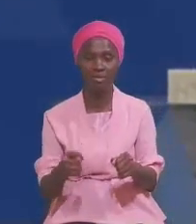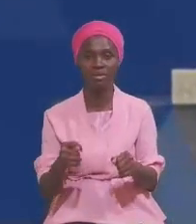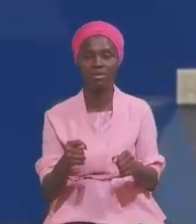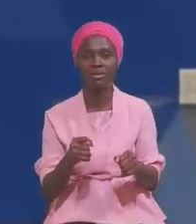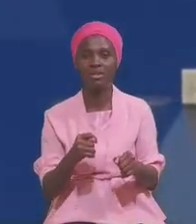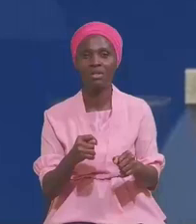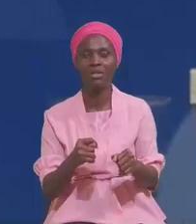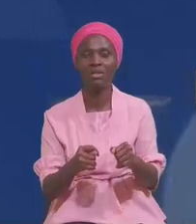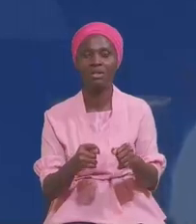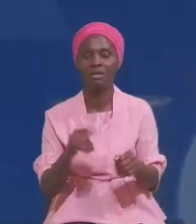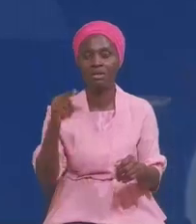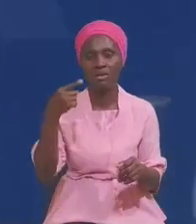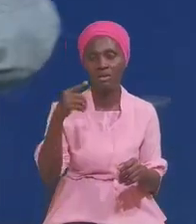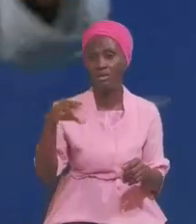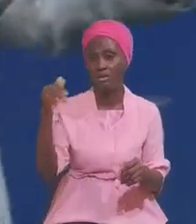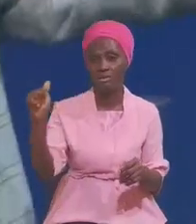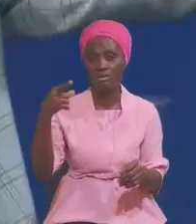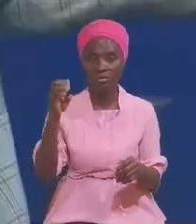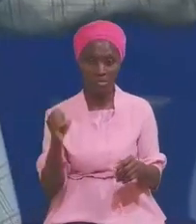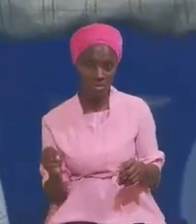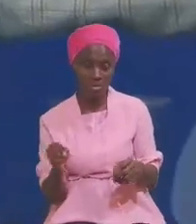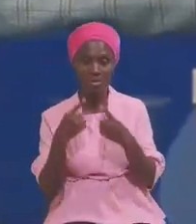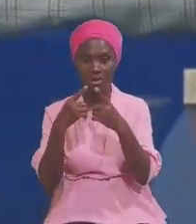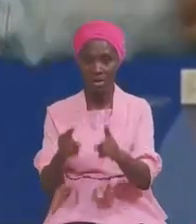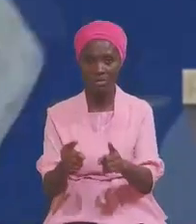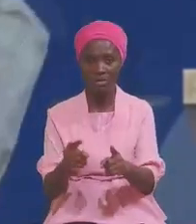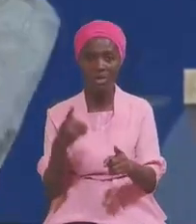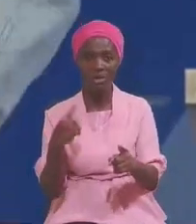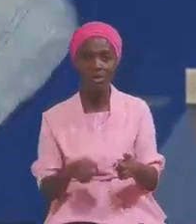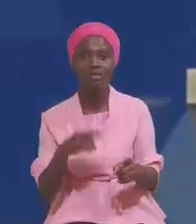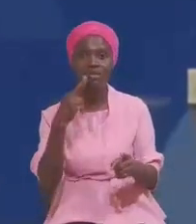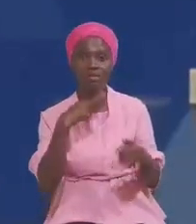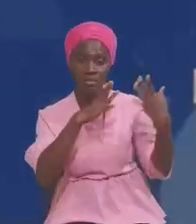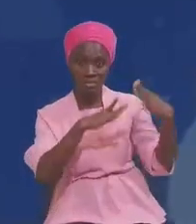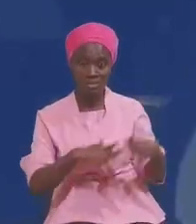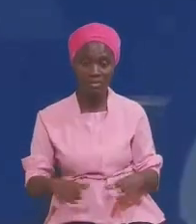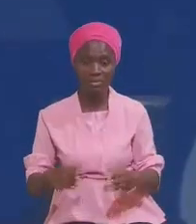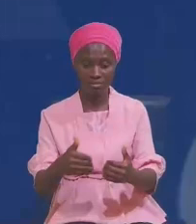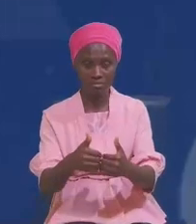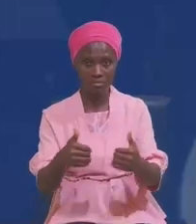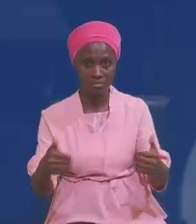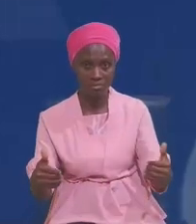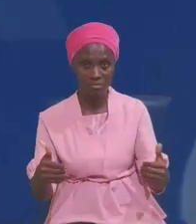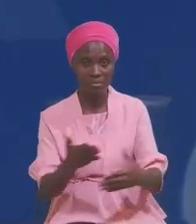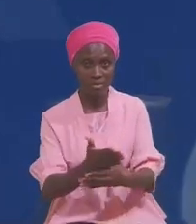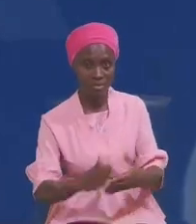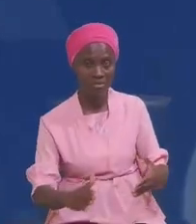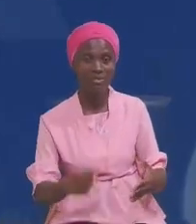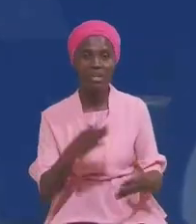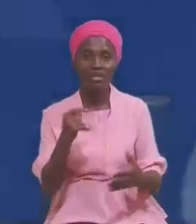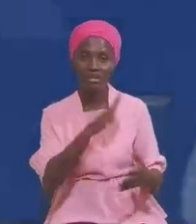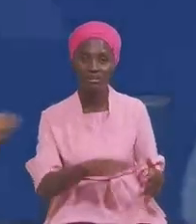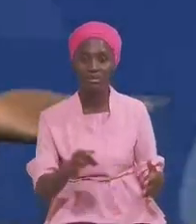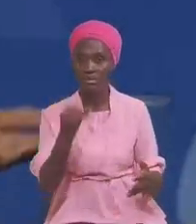monde n'a jamais vu, s'est produit. La mer Rouge s'est divisée, s'est partagée. Les enfants d'Israël